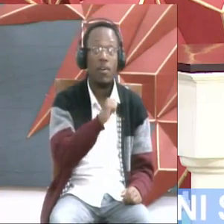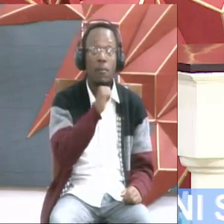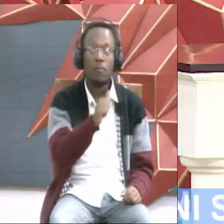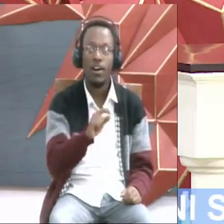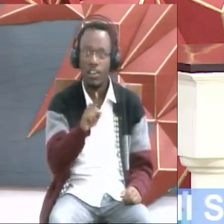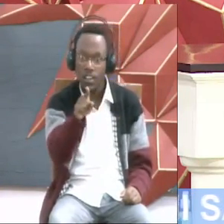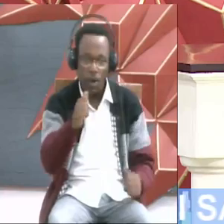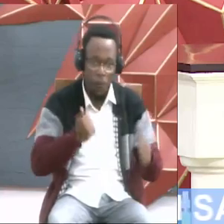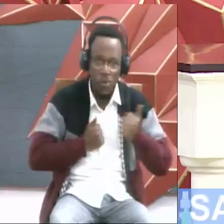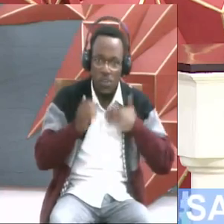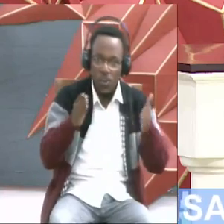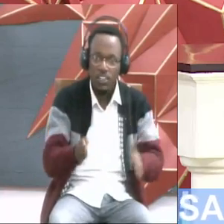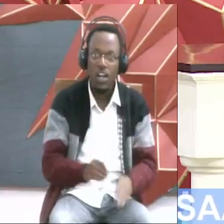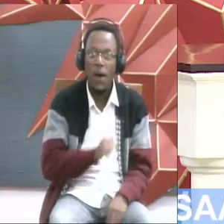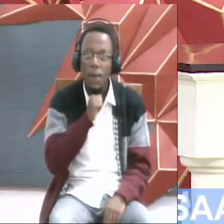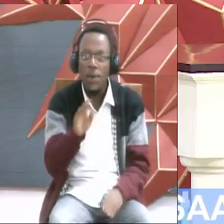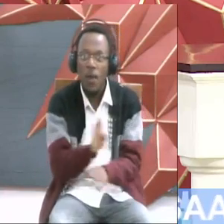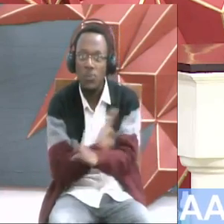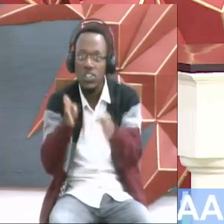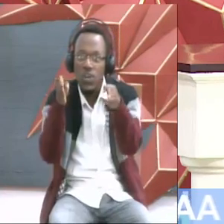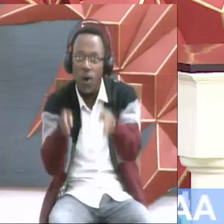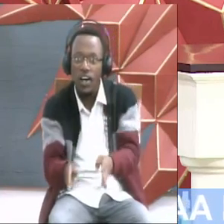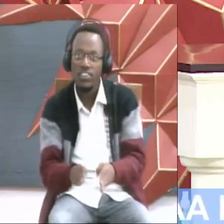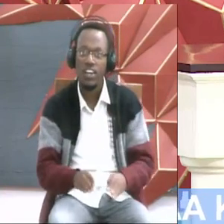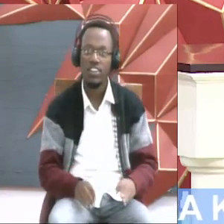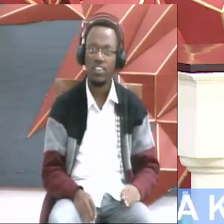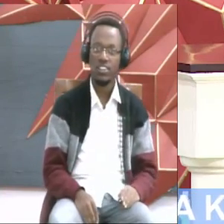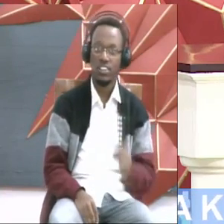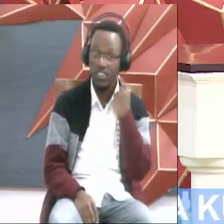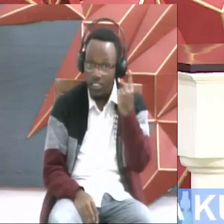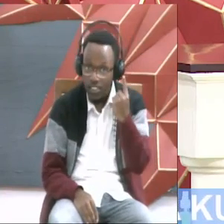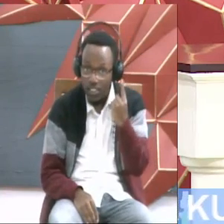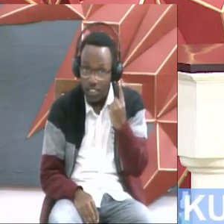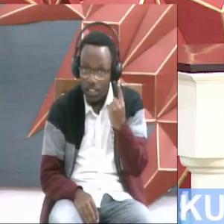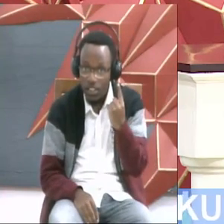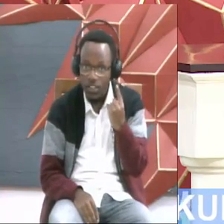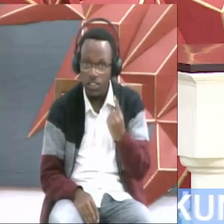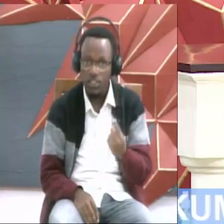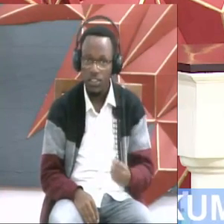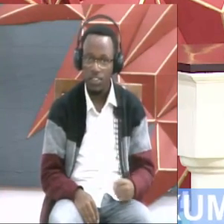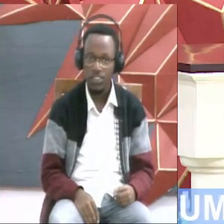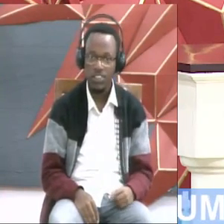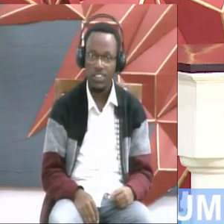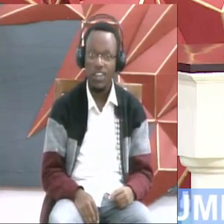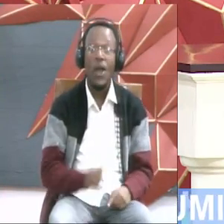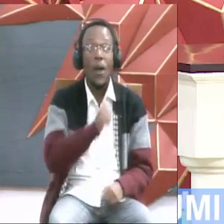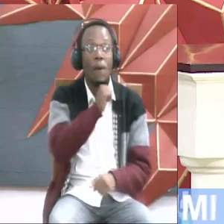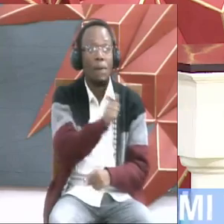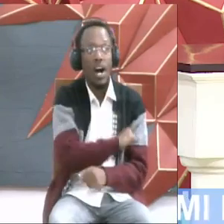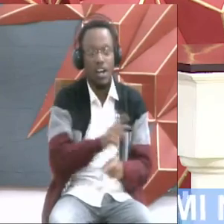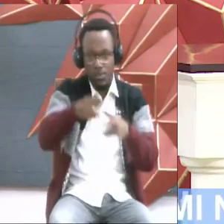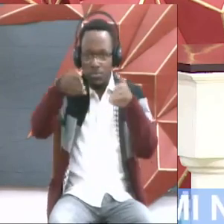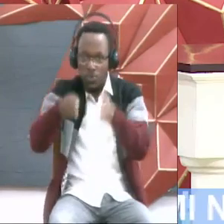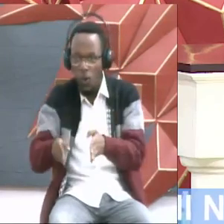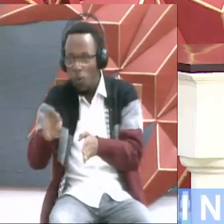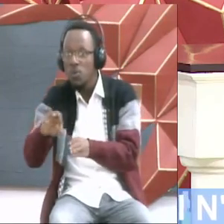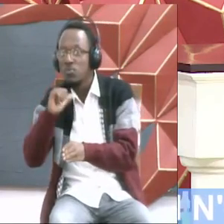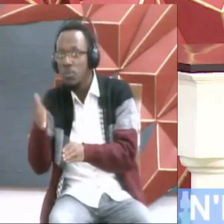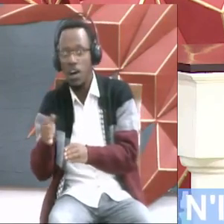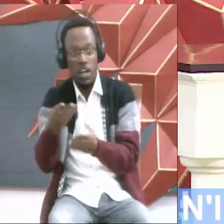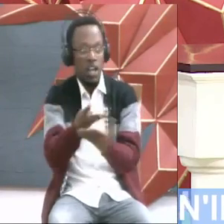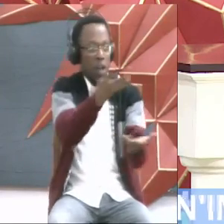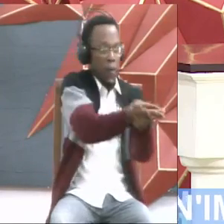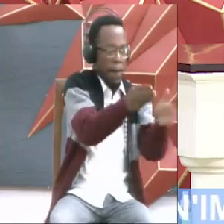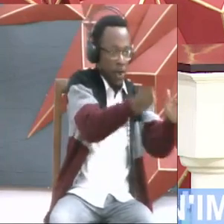cyangwa umuyuda wakebwe cyangwa utakebwe udebagura cyangwa umusikiti umugurano